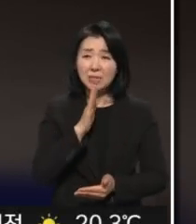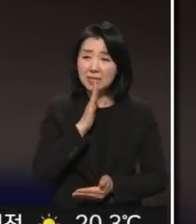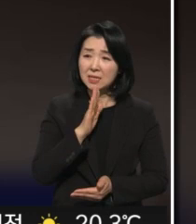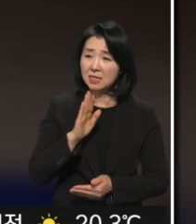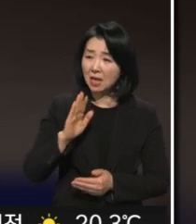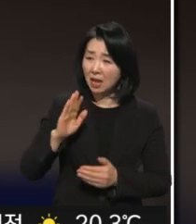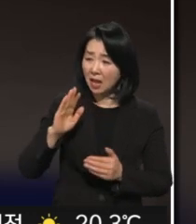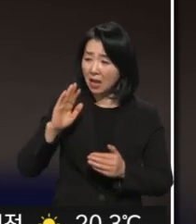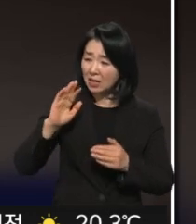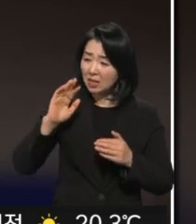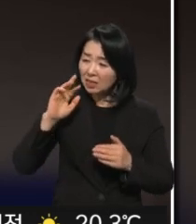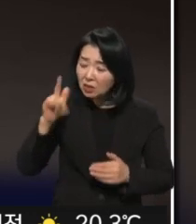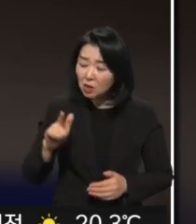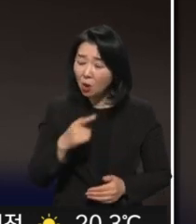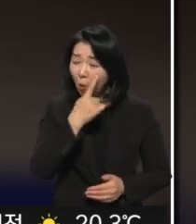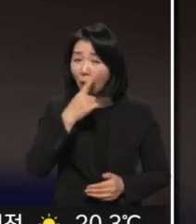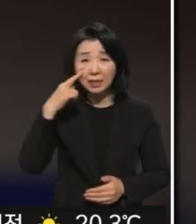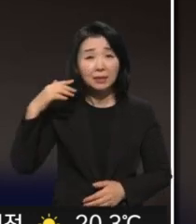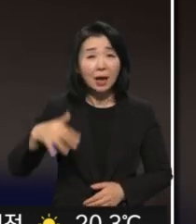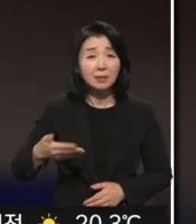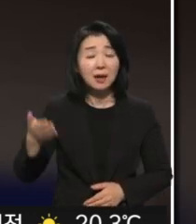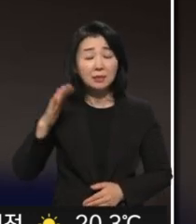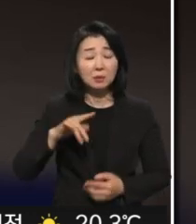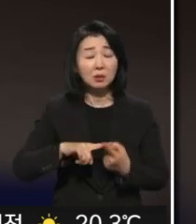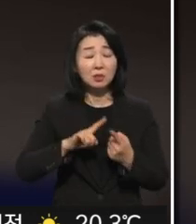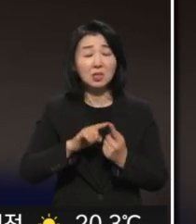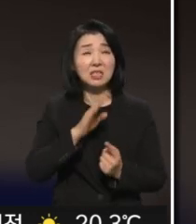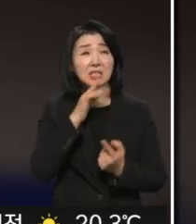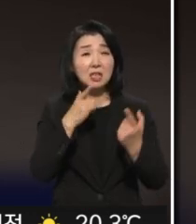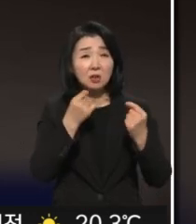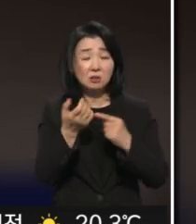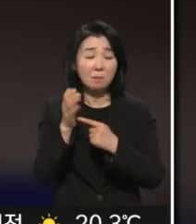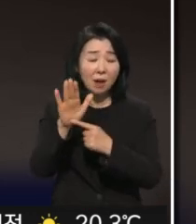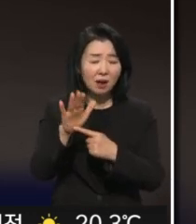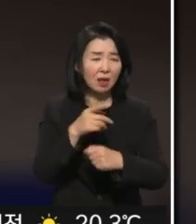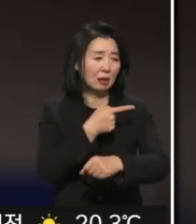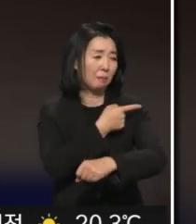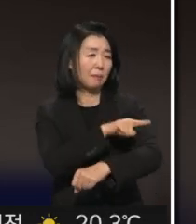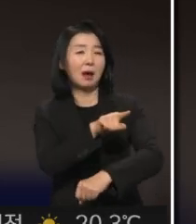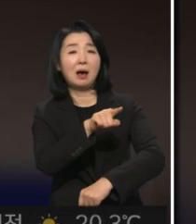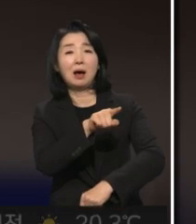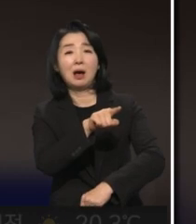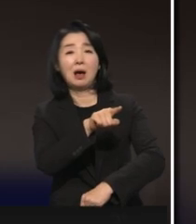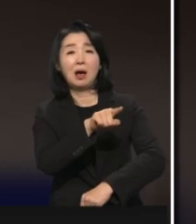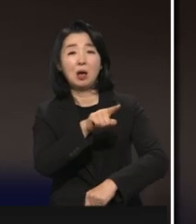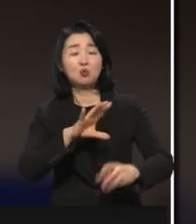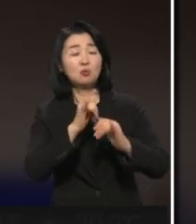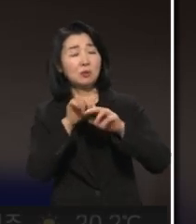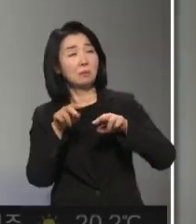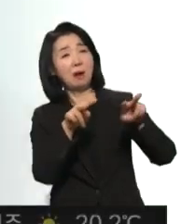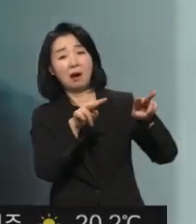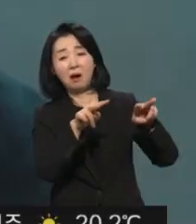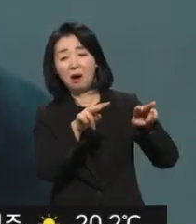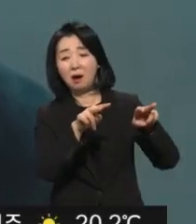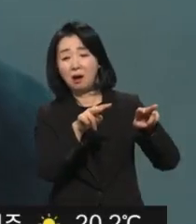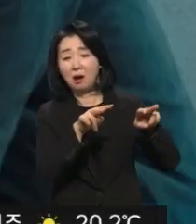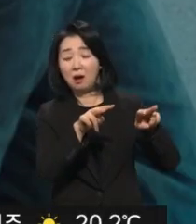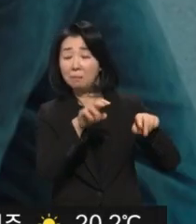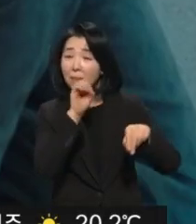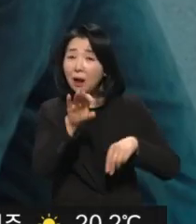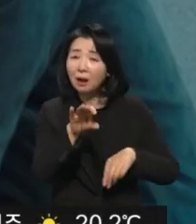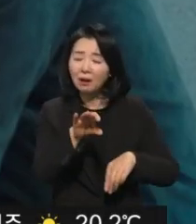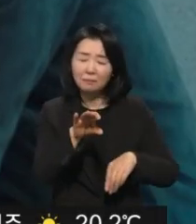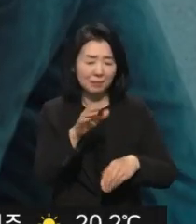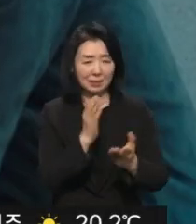가지고 얘기한다는 거는 정말 자격이 없다고 생각했어요. 모든 국민들이 다 보고 있는데인데.